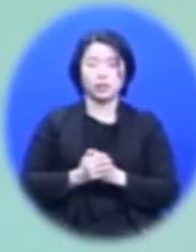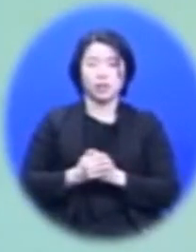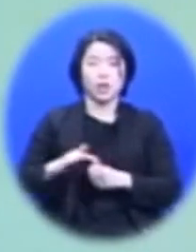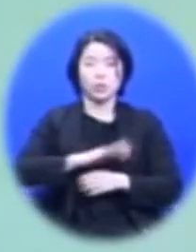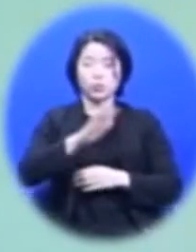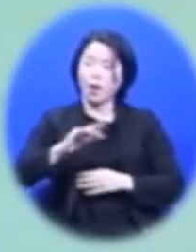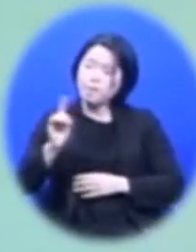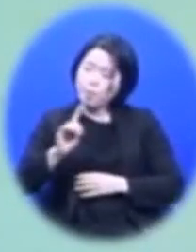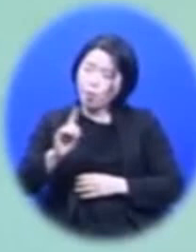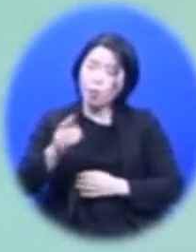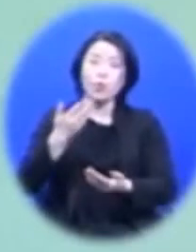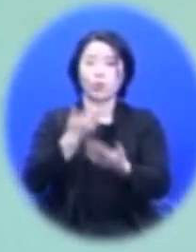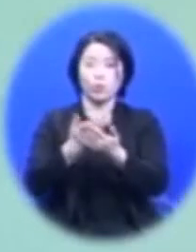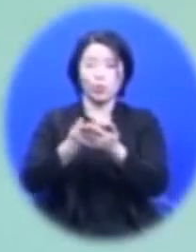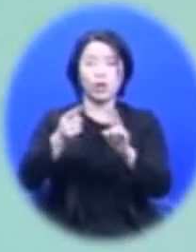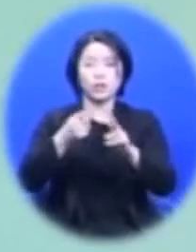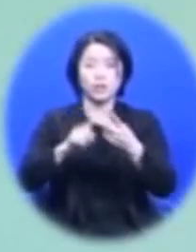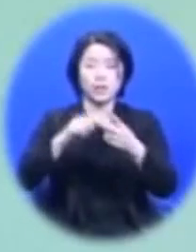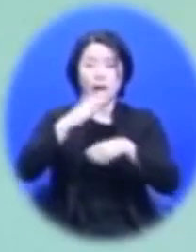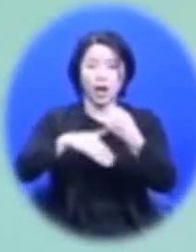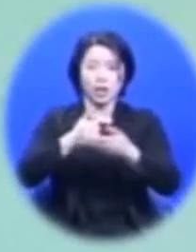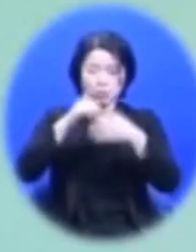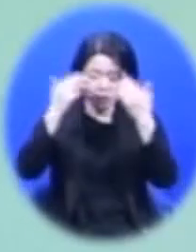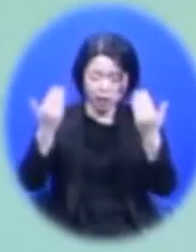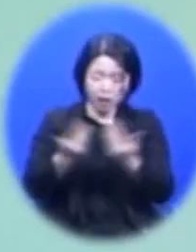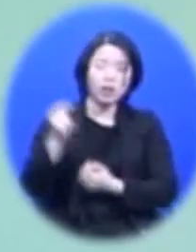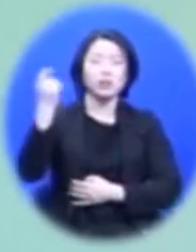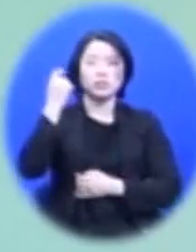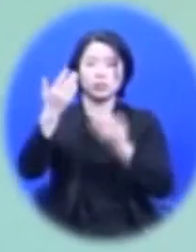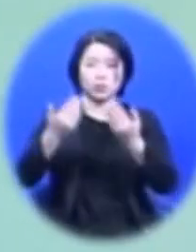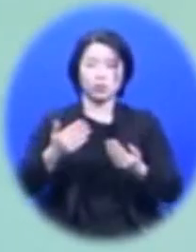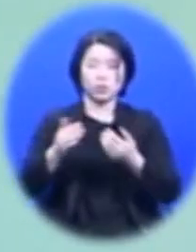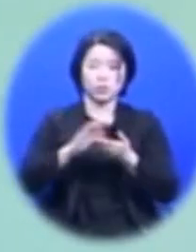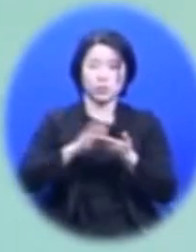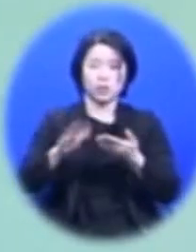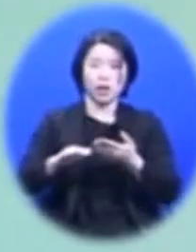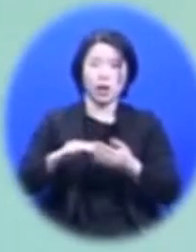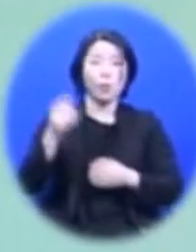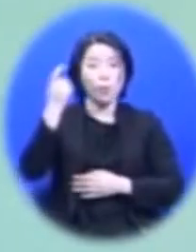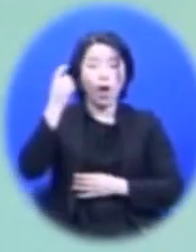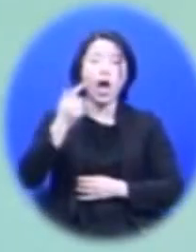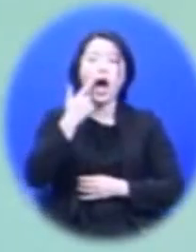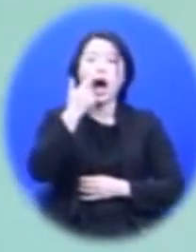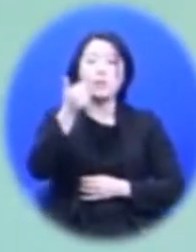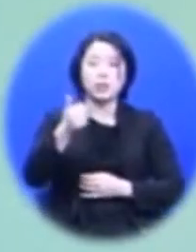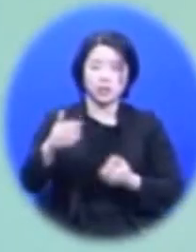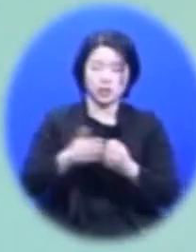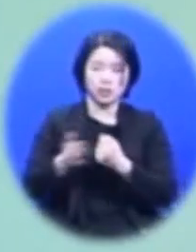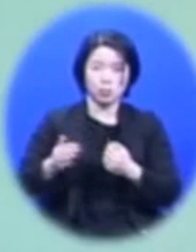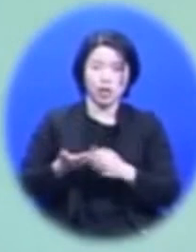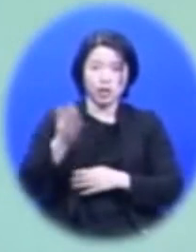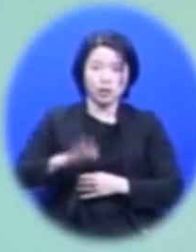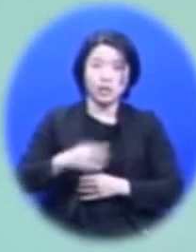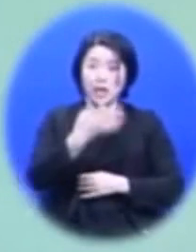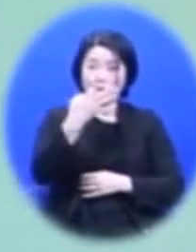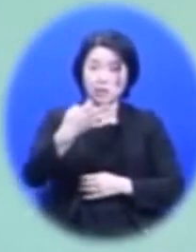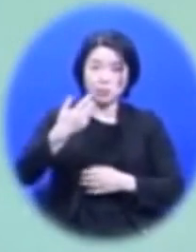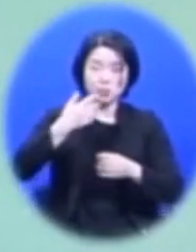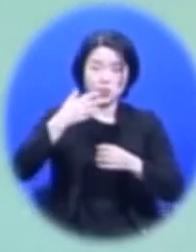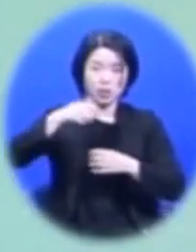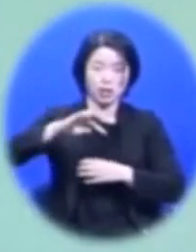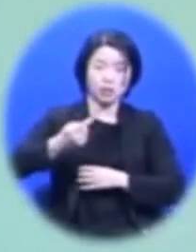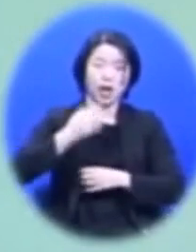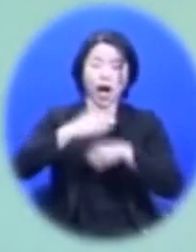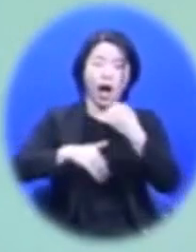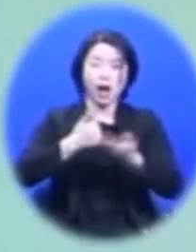우리가 무엇을 구하든지 하나님이 다 들어주신다는, 아버지시니까. 그런데 14절에 하나님의